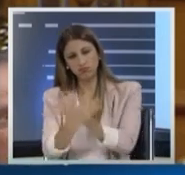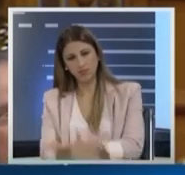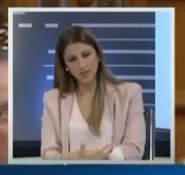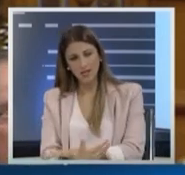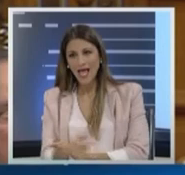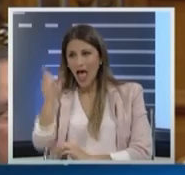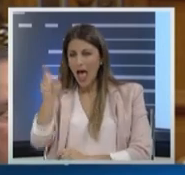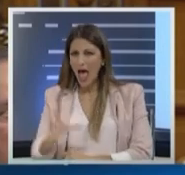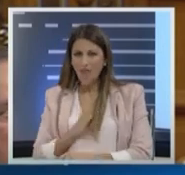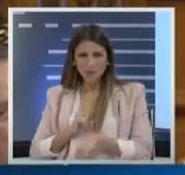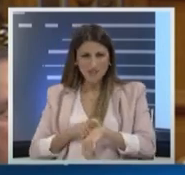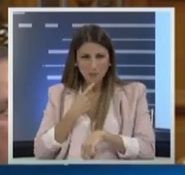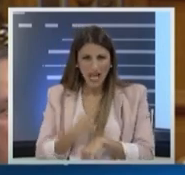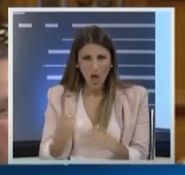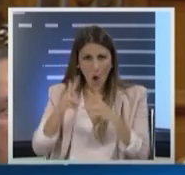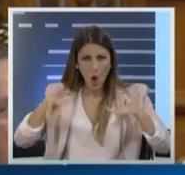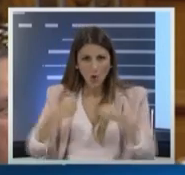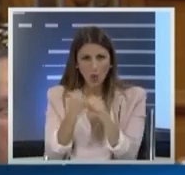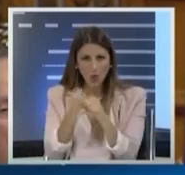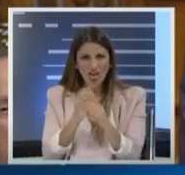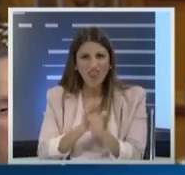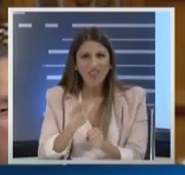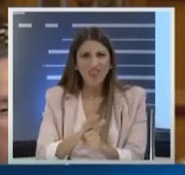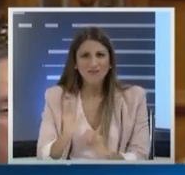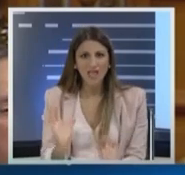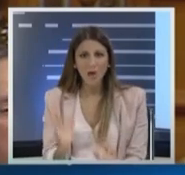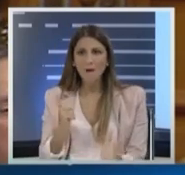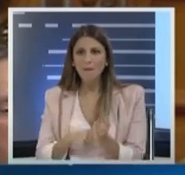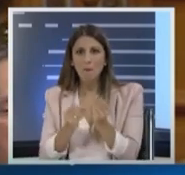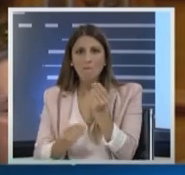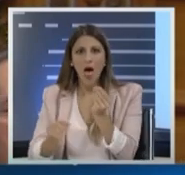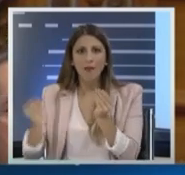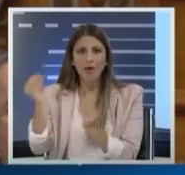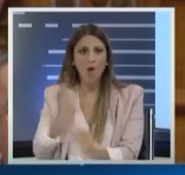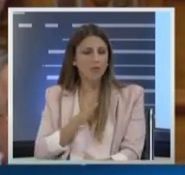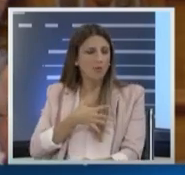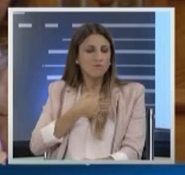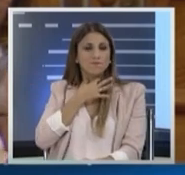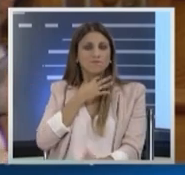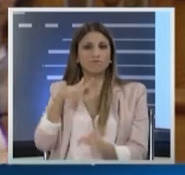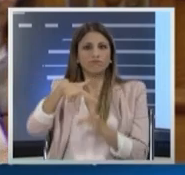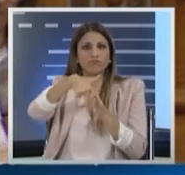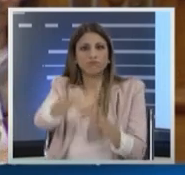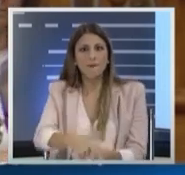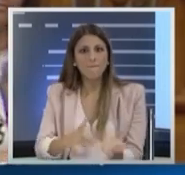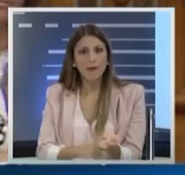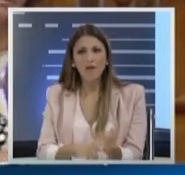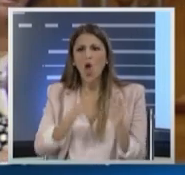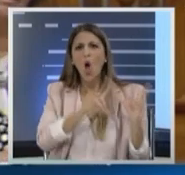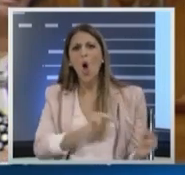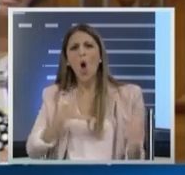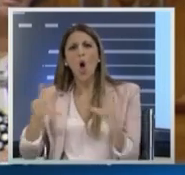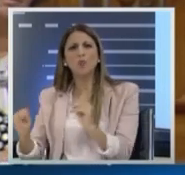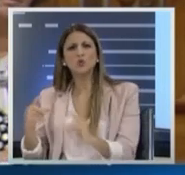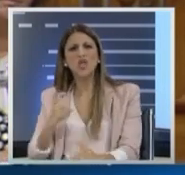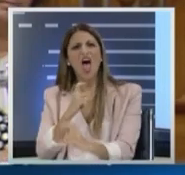είναι ξεπερασμένο και δηλώνει φανατικός υποστηριχτής του αυστριακού καγκελάριου κ. Κούρτς που